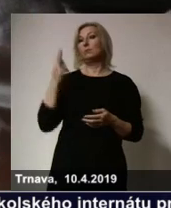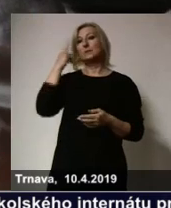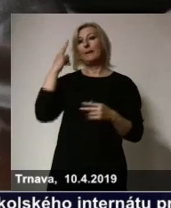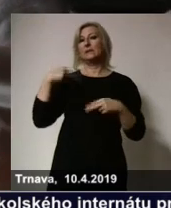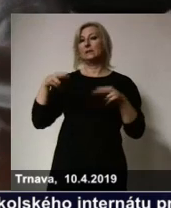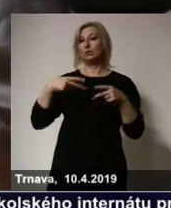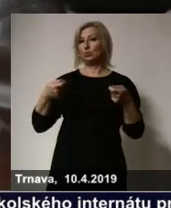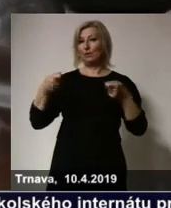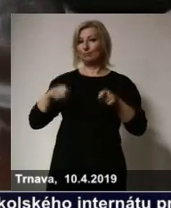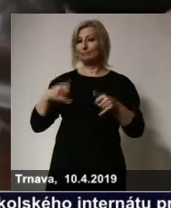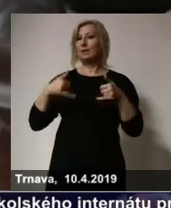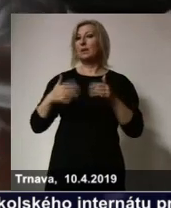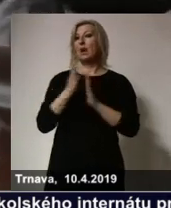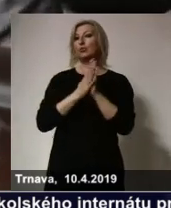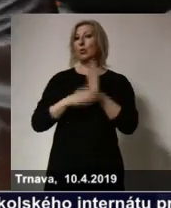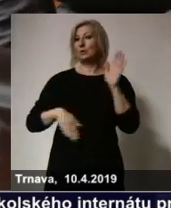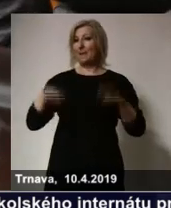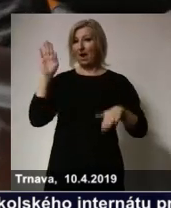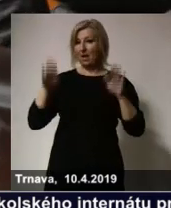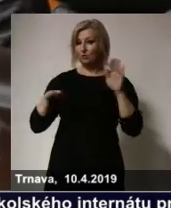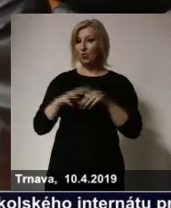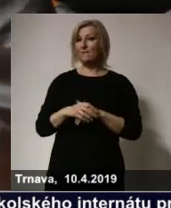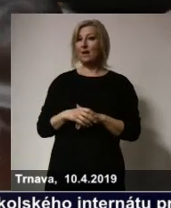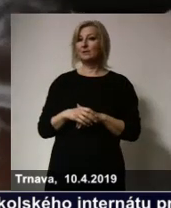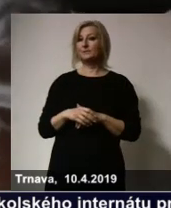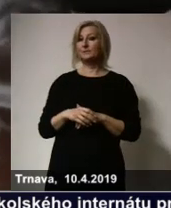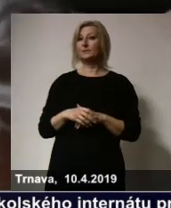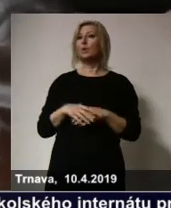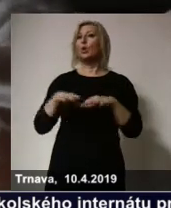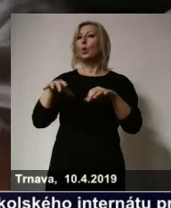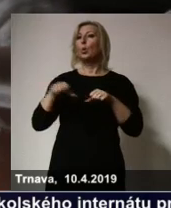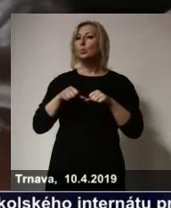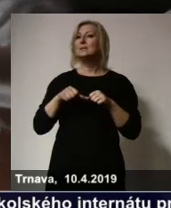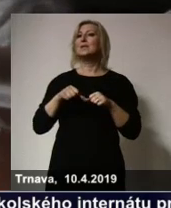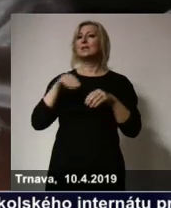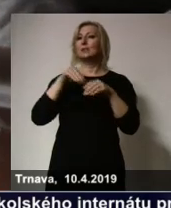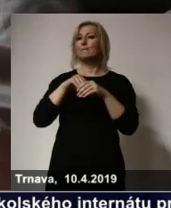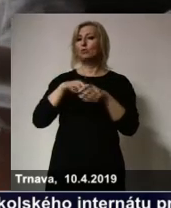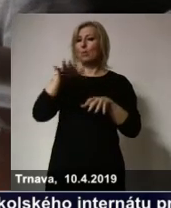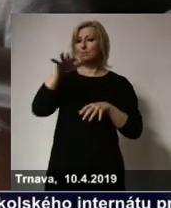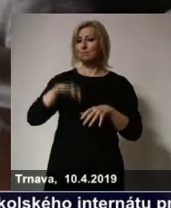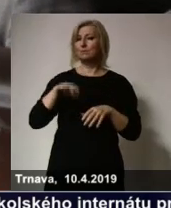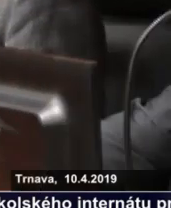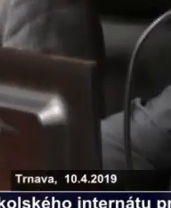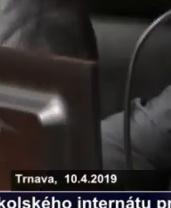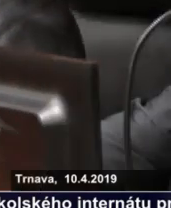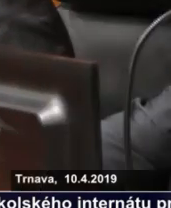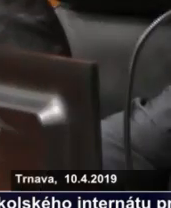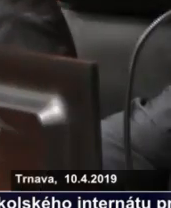dovolím si vás požiadať o hlasovanie o uznesení tak, ako vám bolo predložené v plnom znení.